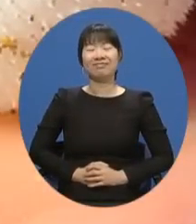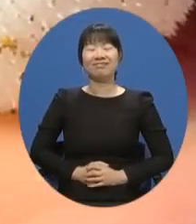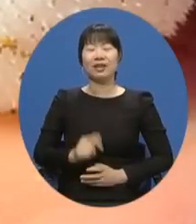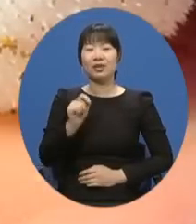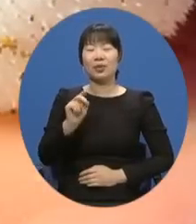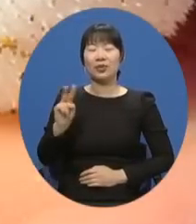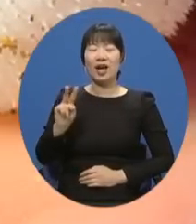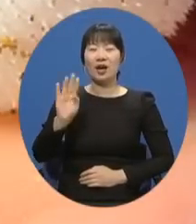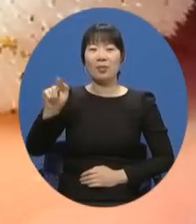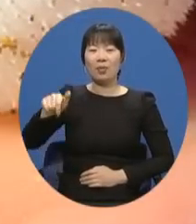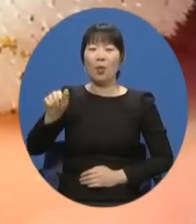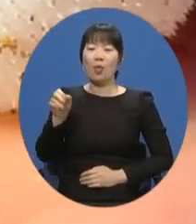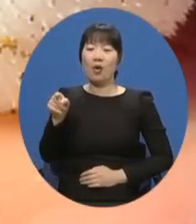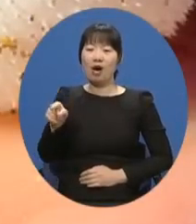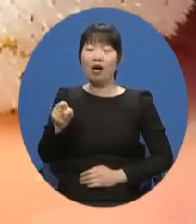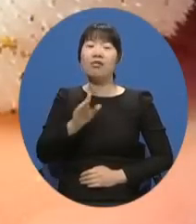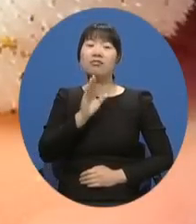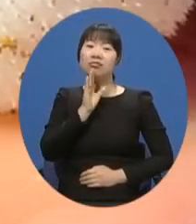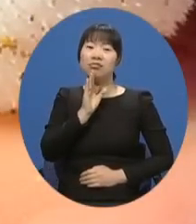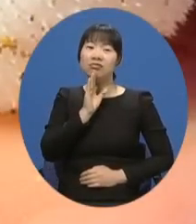고야 보거네요.